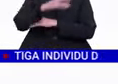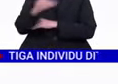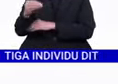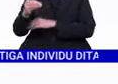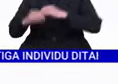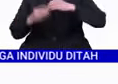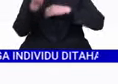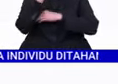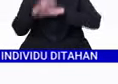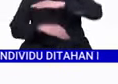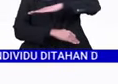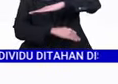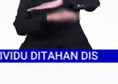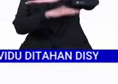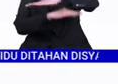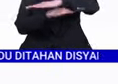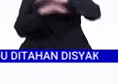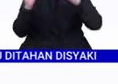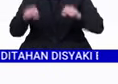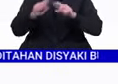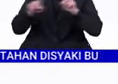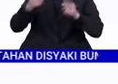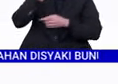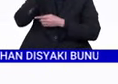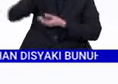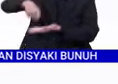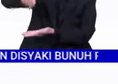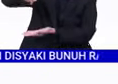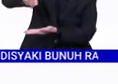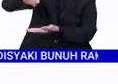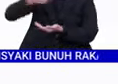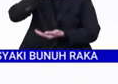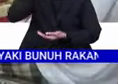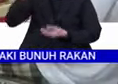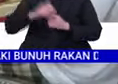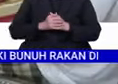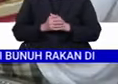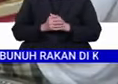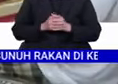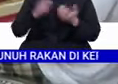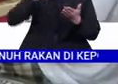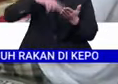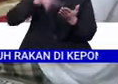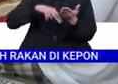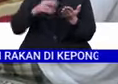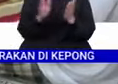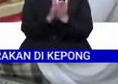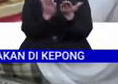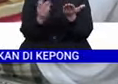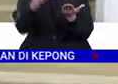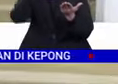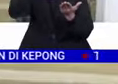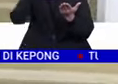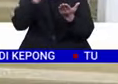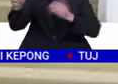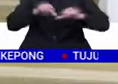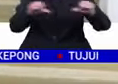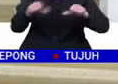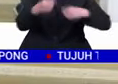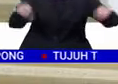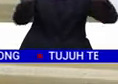dibenarkan namun penyediaan makanan berbungkus digalakkan activity Tadarus al-quran di masjid dan Surau boleh